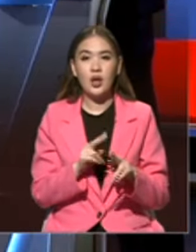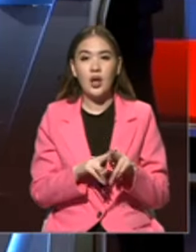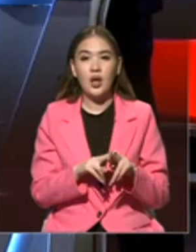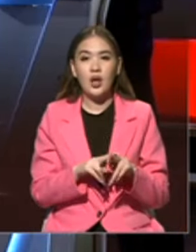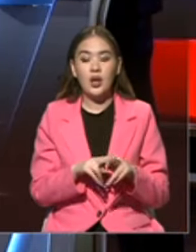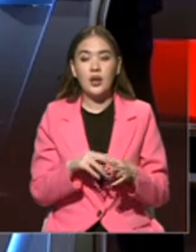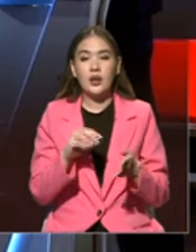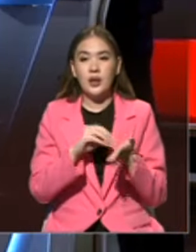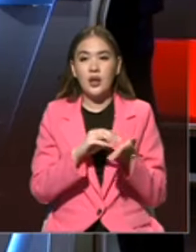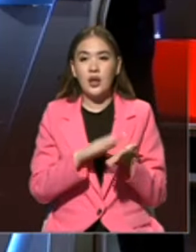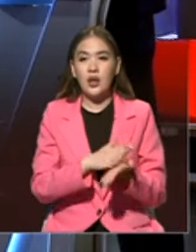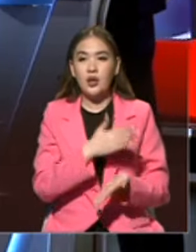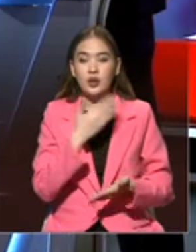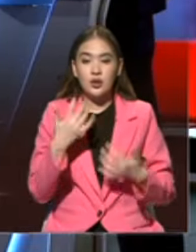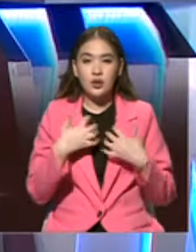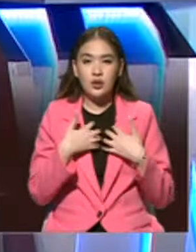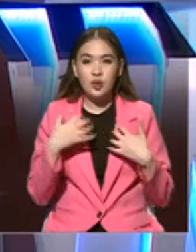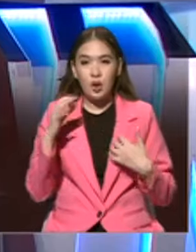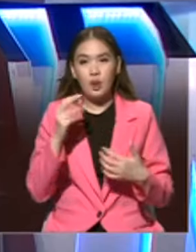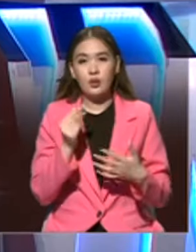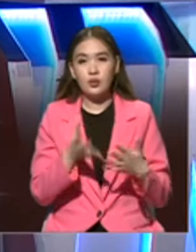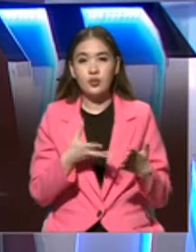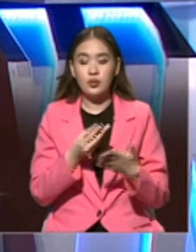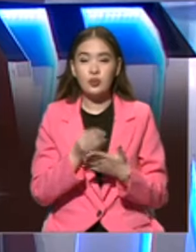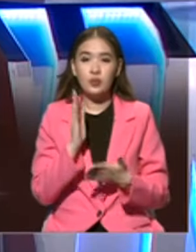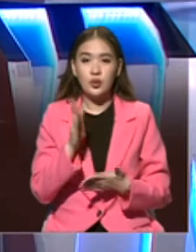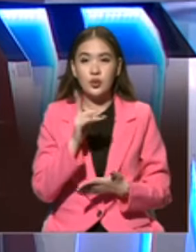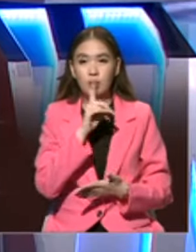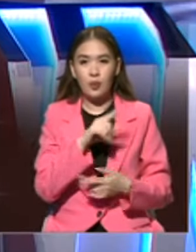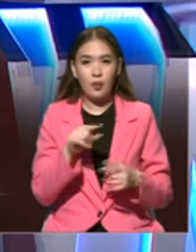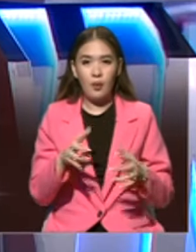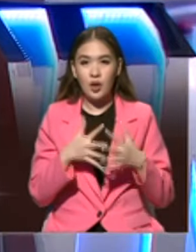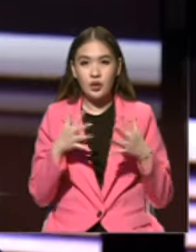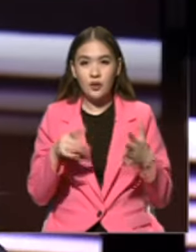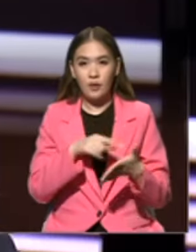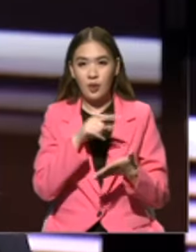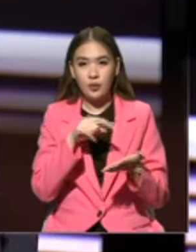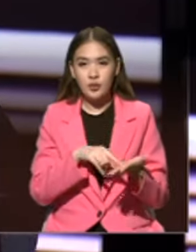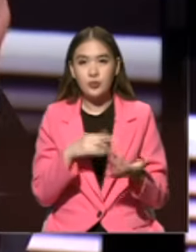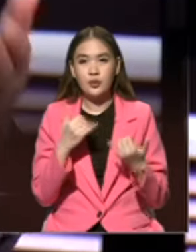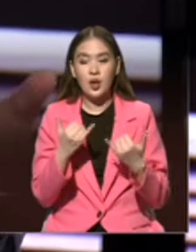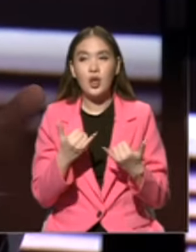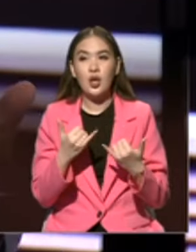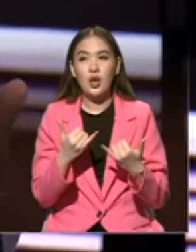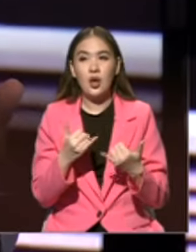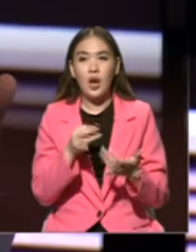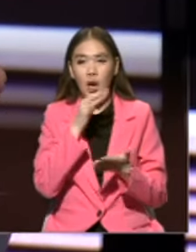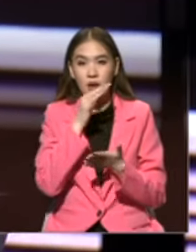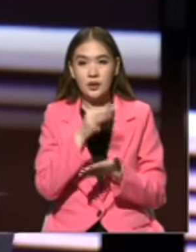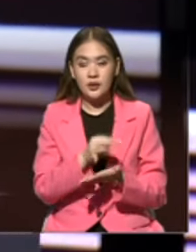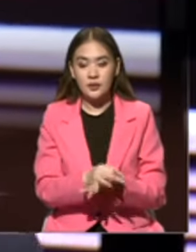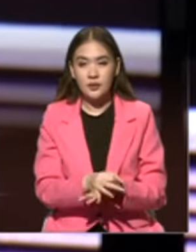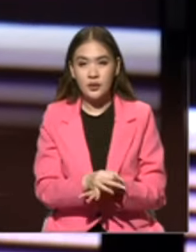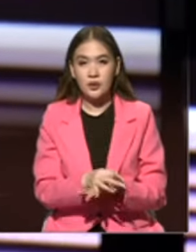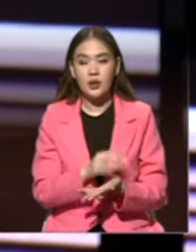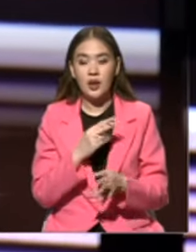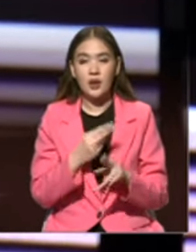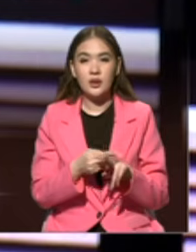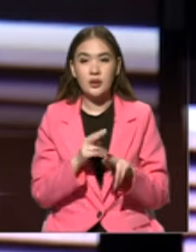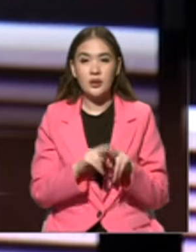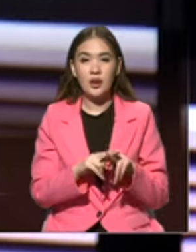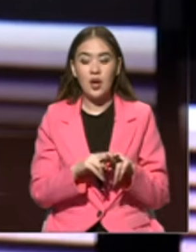ИСЖ тіркелмеген, малға төлене ме, төленбей ме, үлкен сұрақ болды сол жерде. Бүгін жауап беріліп жатыр. Бүгін енді жаңағы жауап беріліп жатыр енді осы